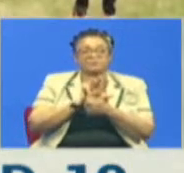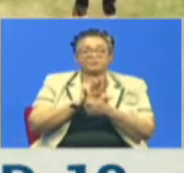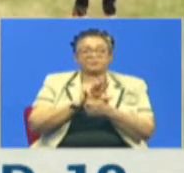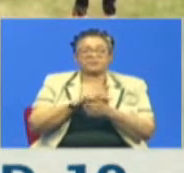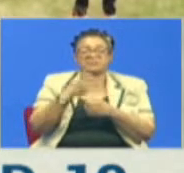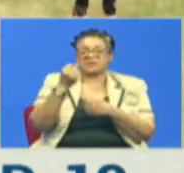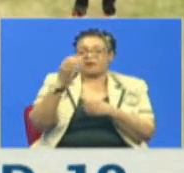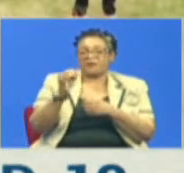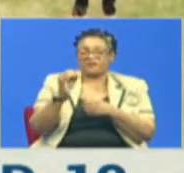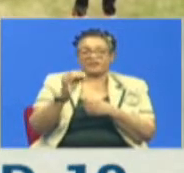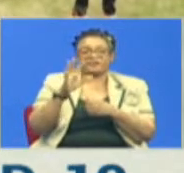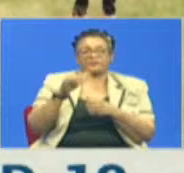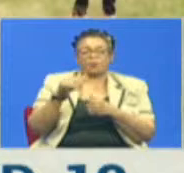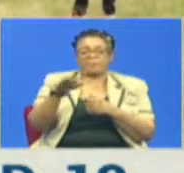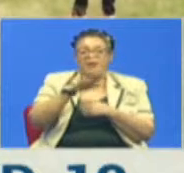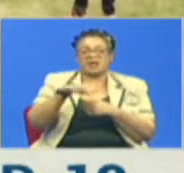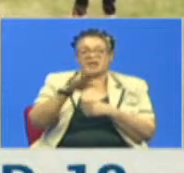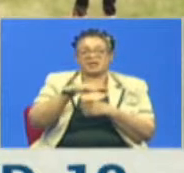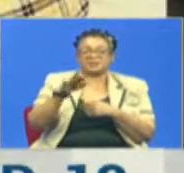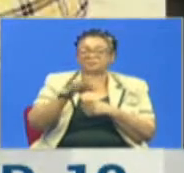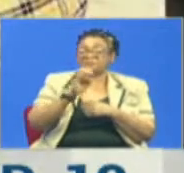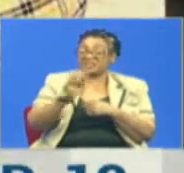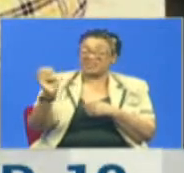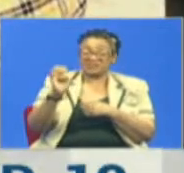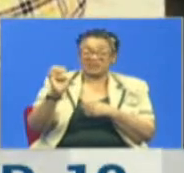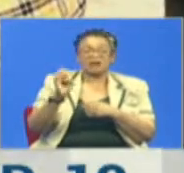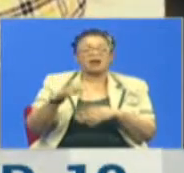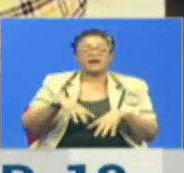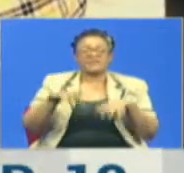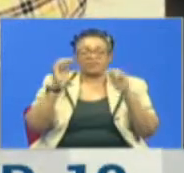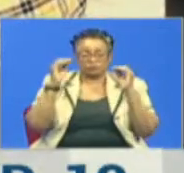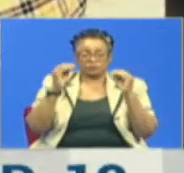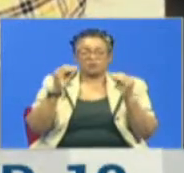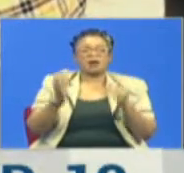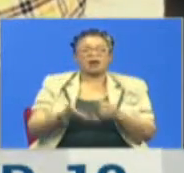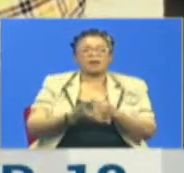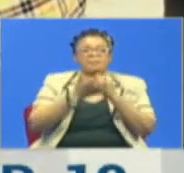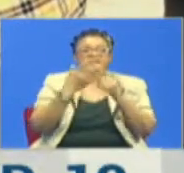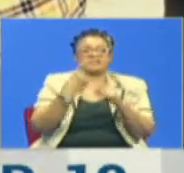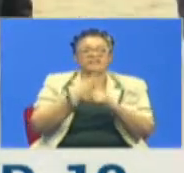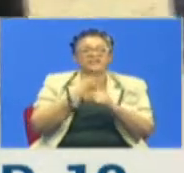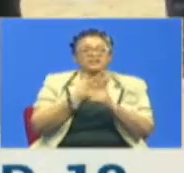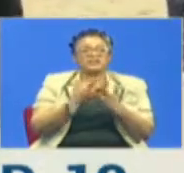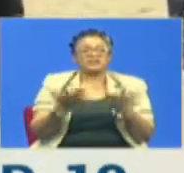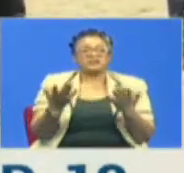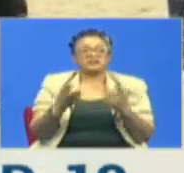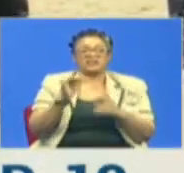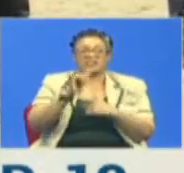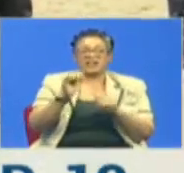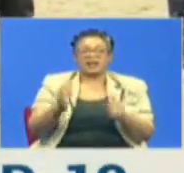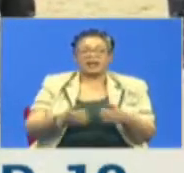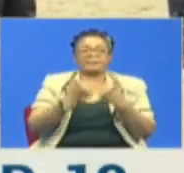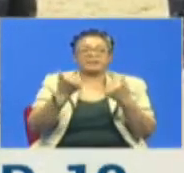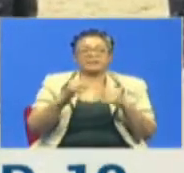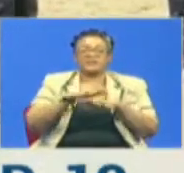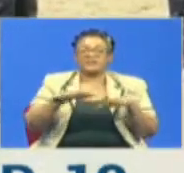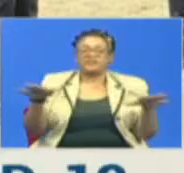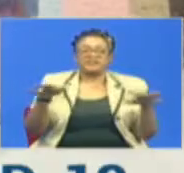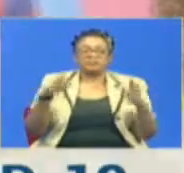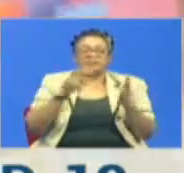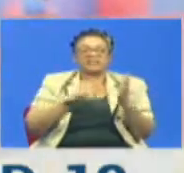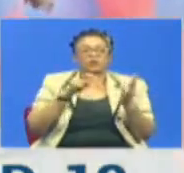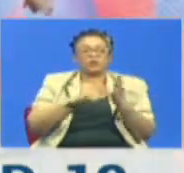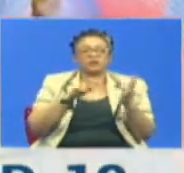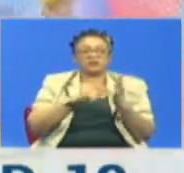50 kutoka eneo la mashariki manchi walipokea msaada wa bidhaa tofauti. Hafla hilo fanyika katika uwanja umma wa Machakos,